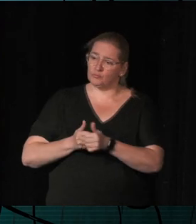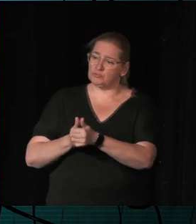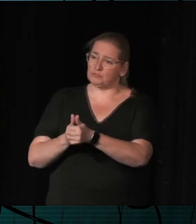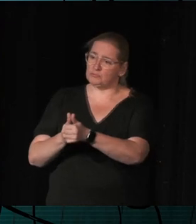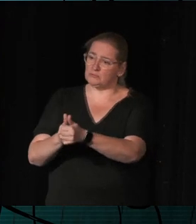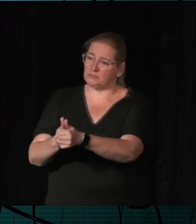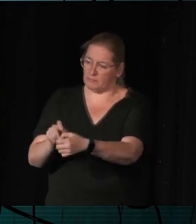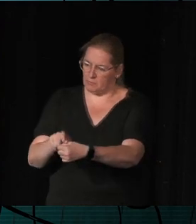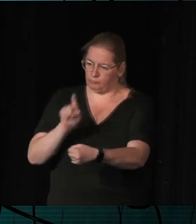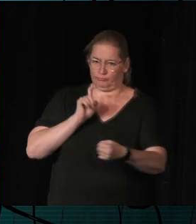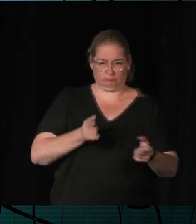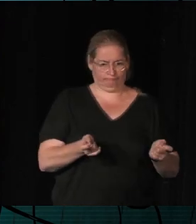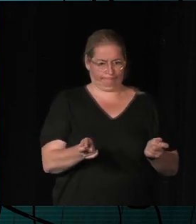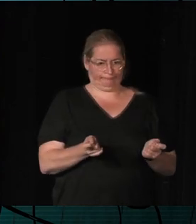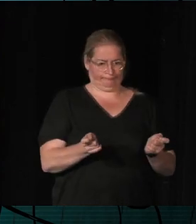plus se poser.